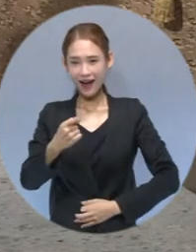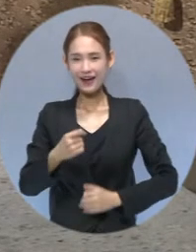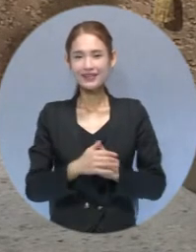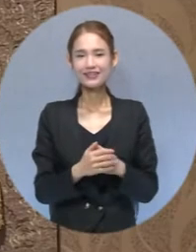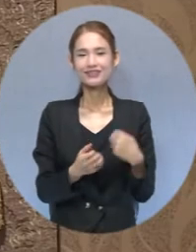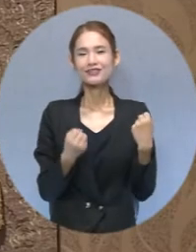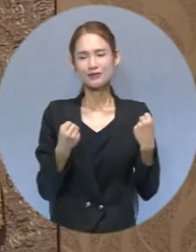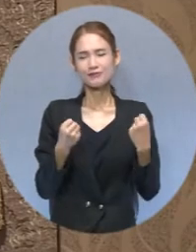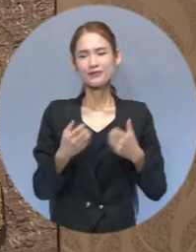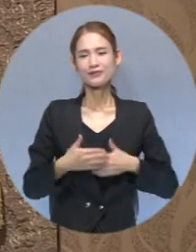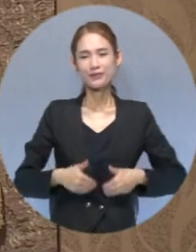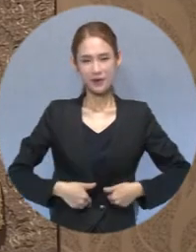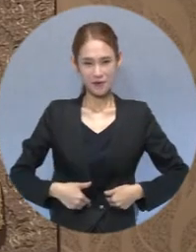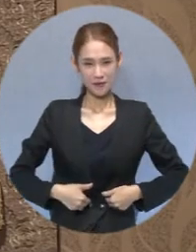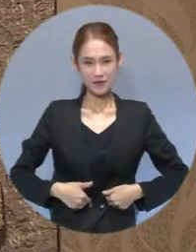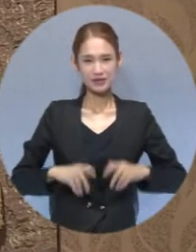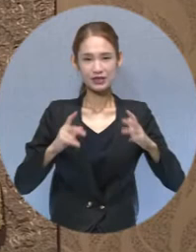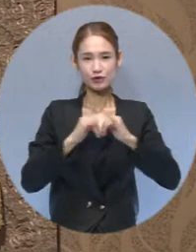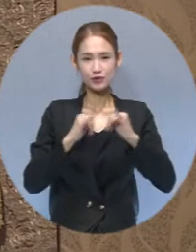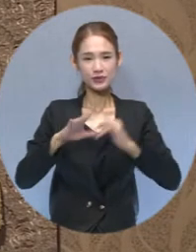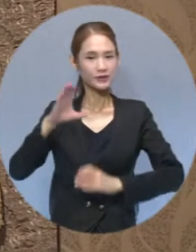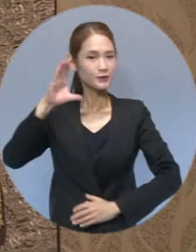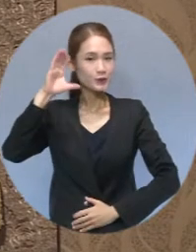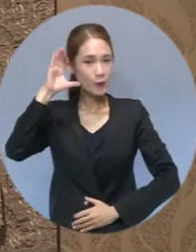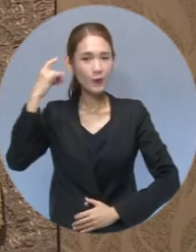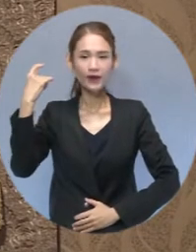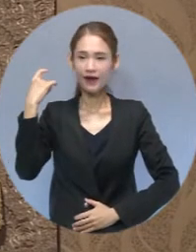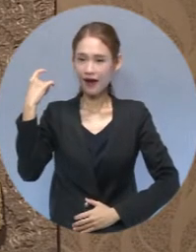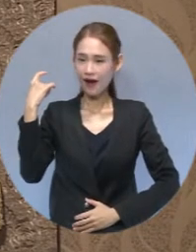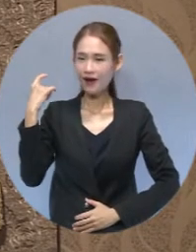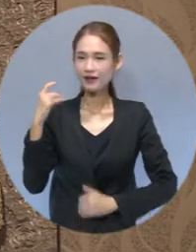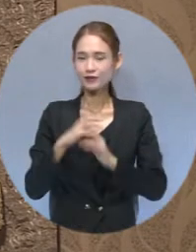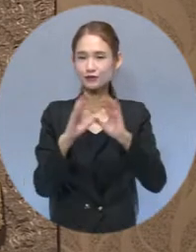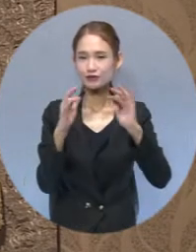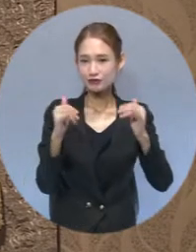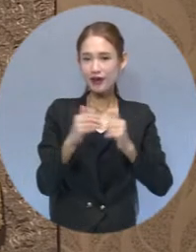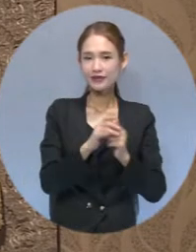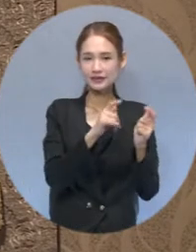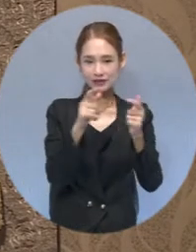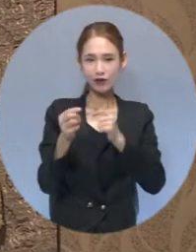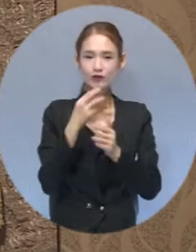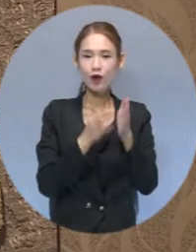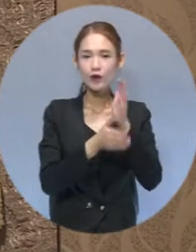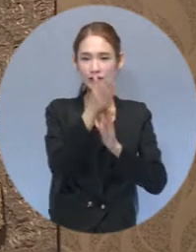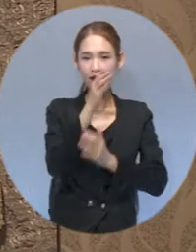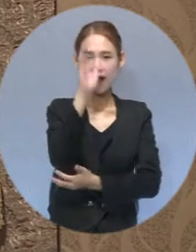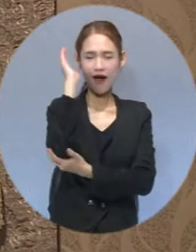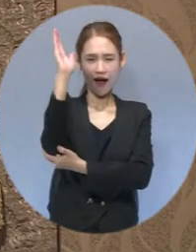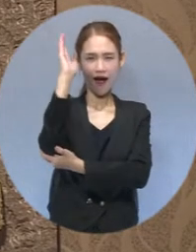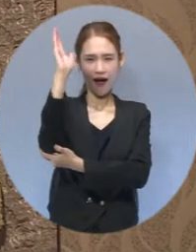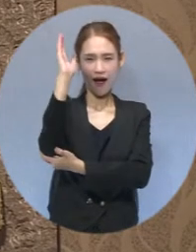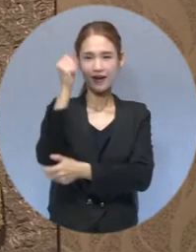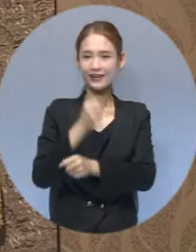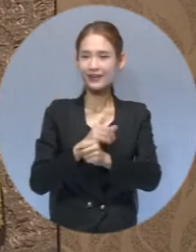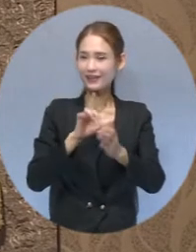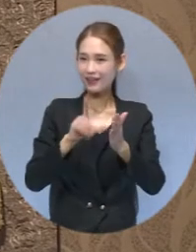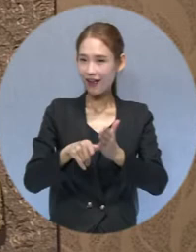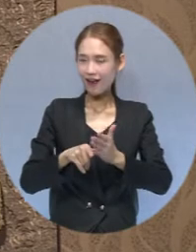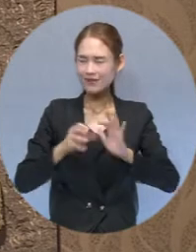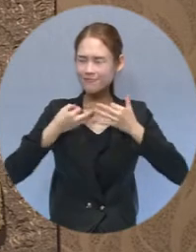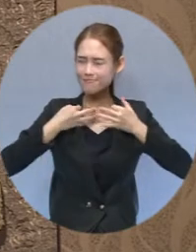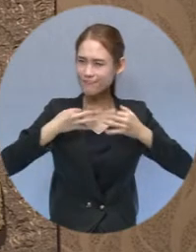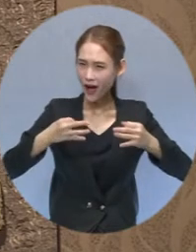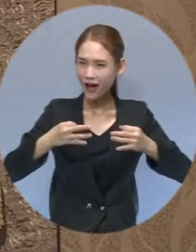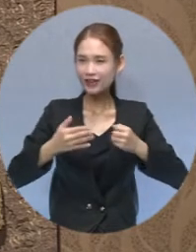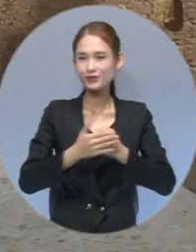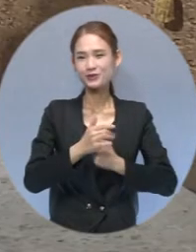필요합니다. 네. 지역 주민들의 소리를 국가에 또 서울시에 또 지역에 이야기할 때 큰 목소리로 얘기할 수 있다는 건 큰 장점인